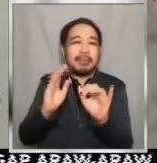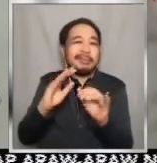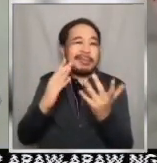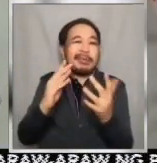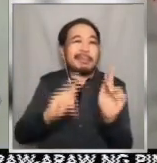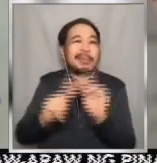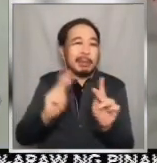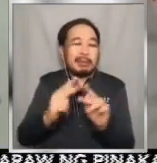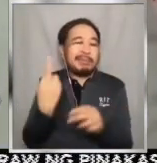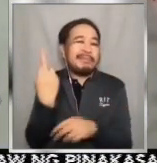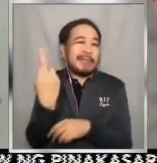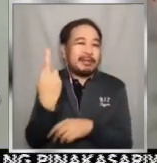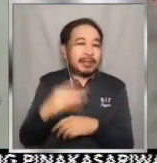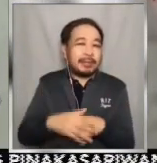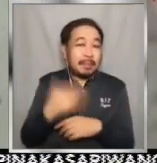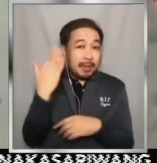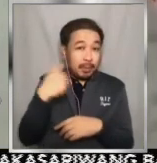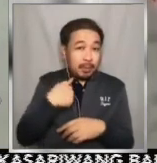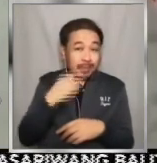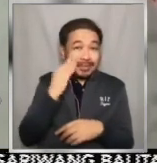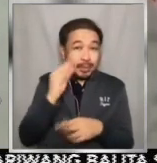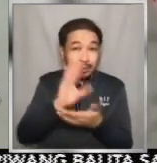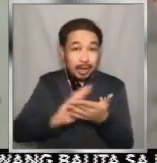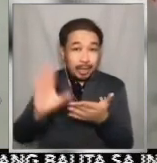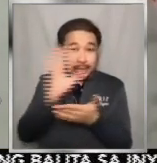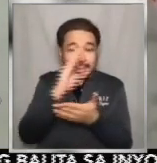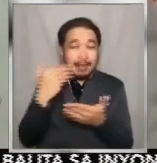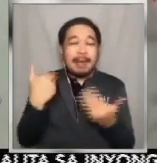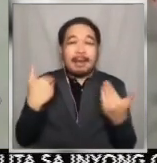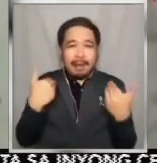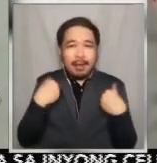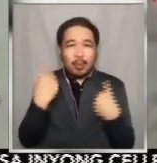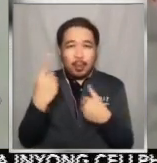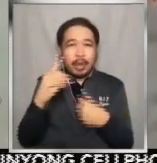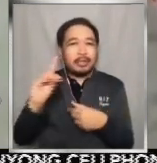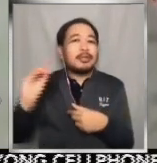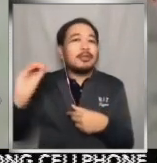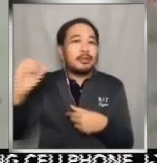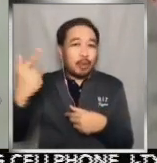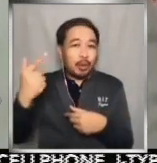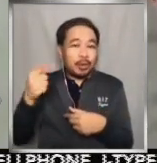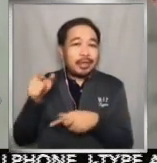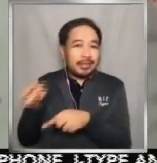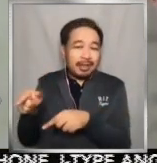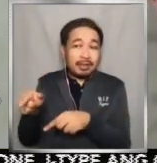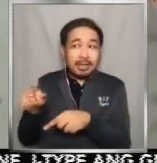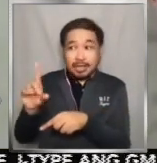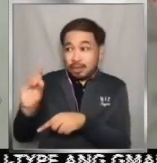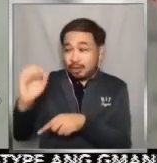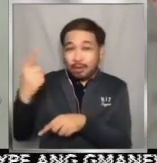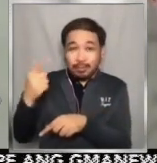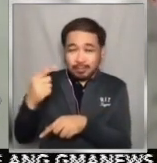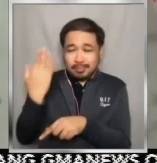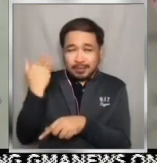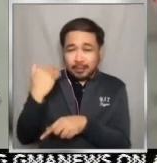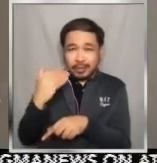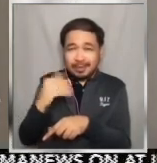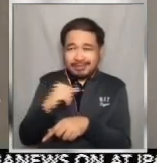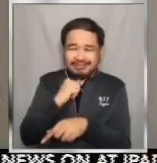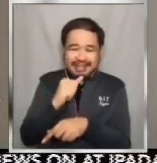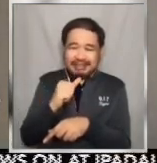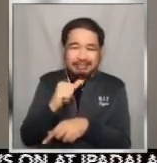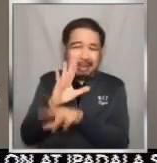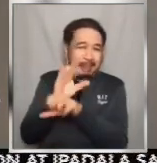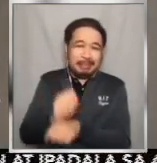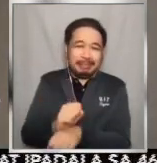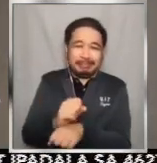college ako, meron ako isang aso, si Bestre. Tapos si Bestre, hindi naman ako dati talaga mahilig sa aso.